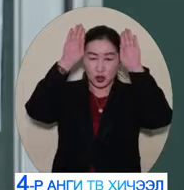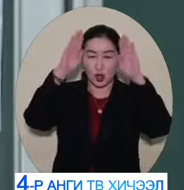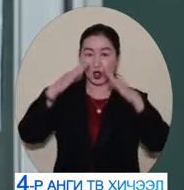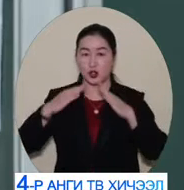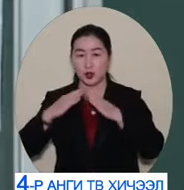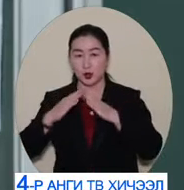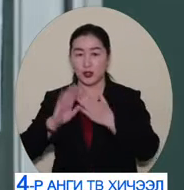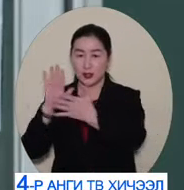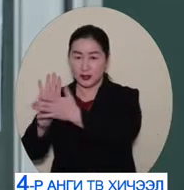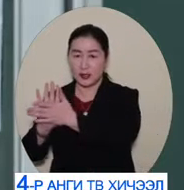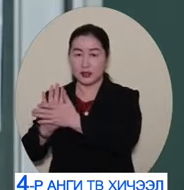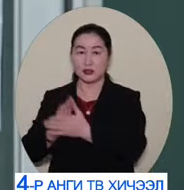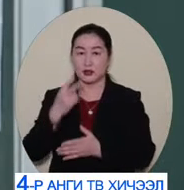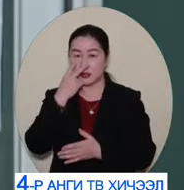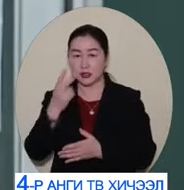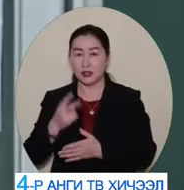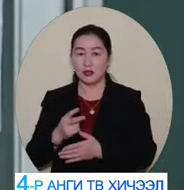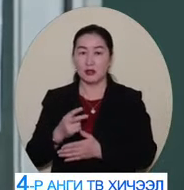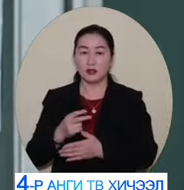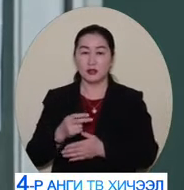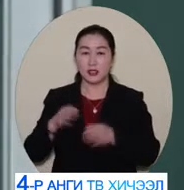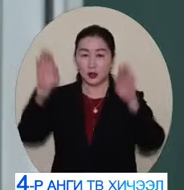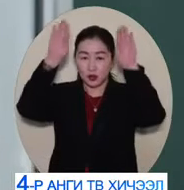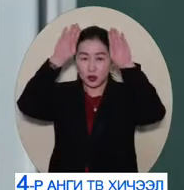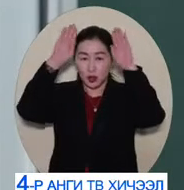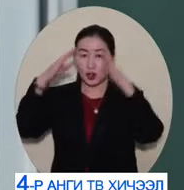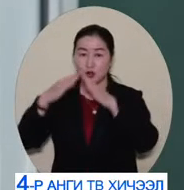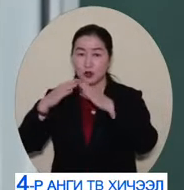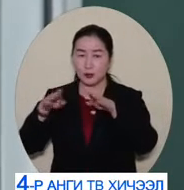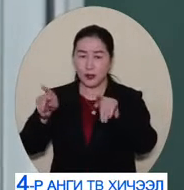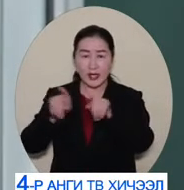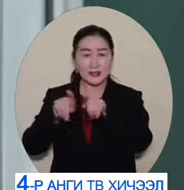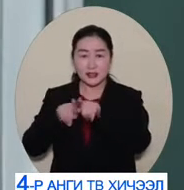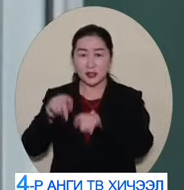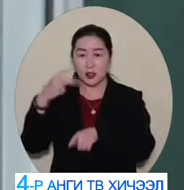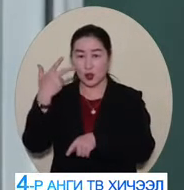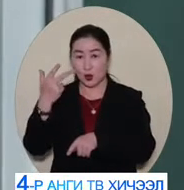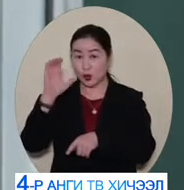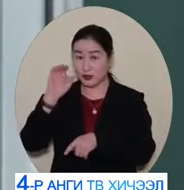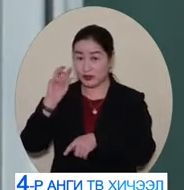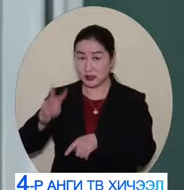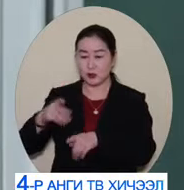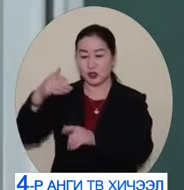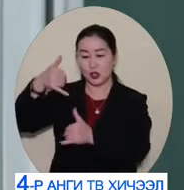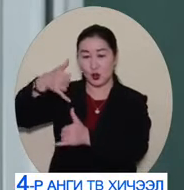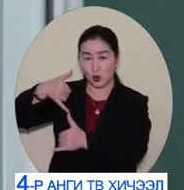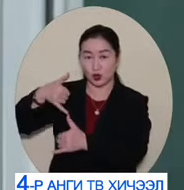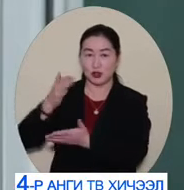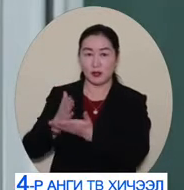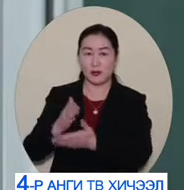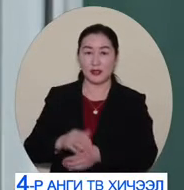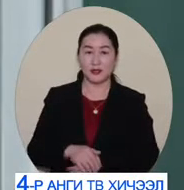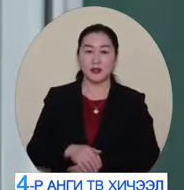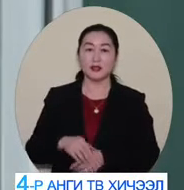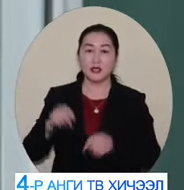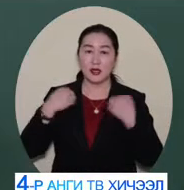За одоо нохооны үрийг ингэ тавьчихъя. Тавьж өгье. Нохооны үр бас яасан байна хүмүүд ээ. 3 см өндөртэй тавьчихсан